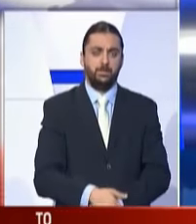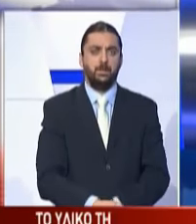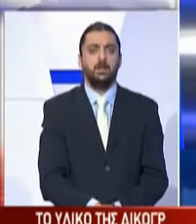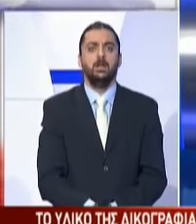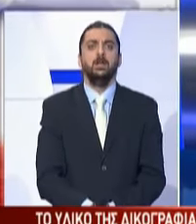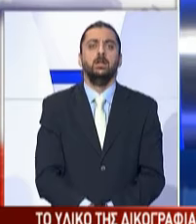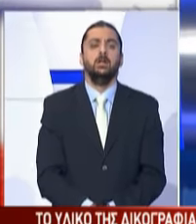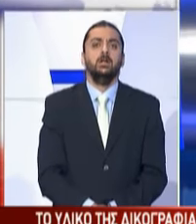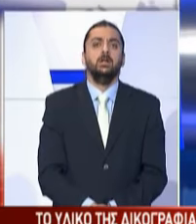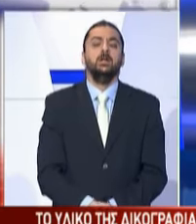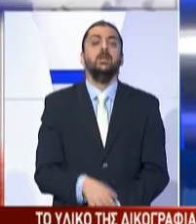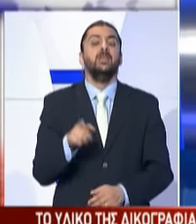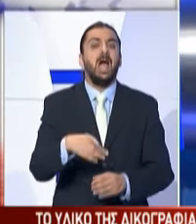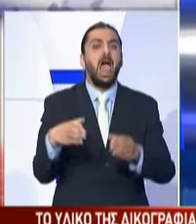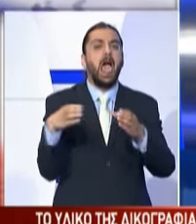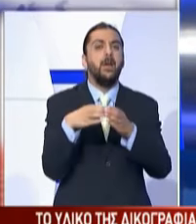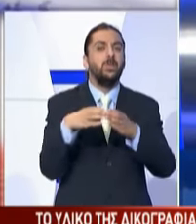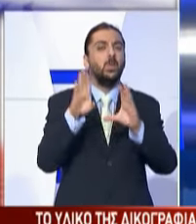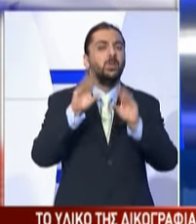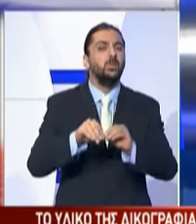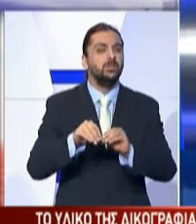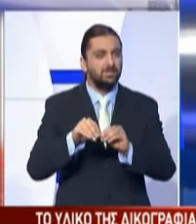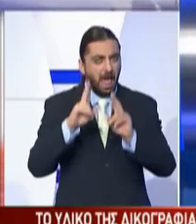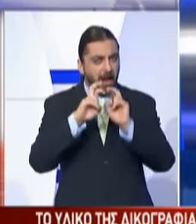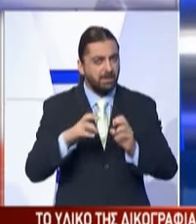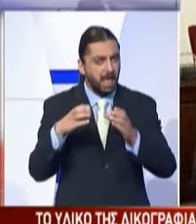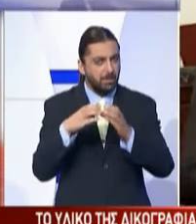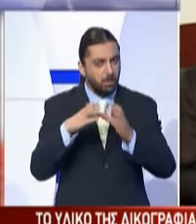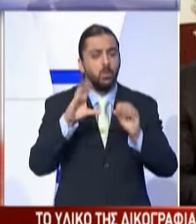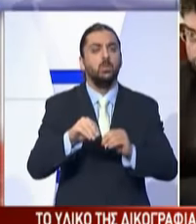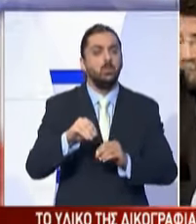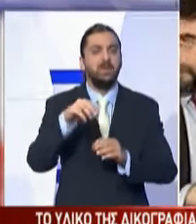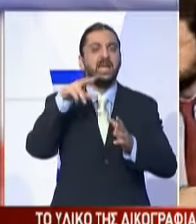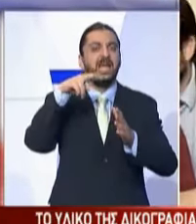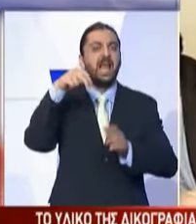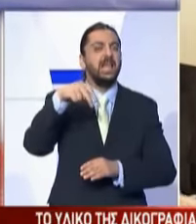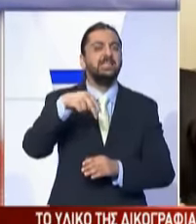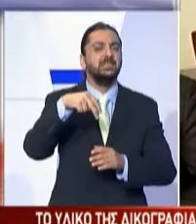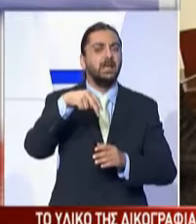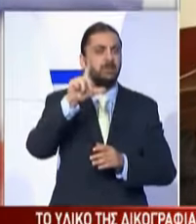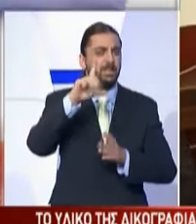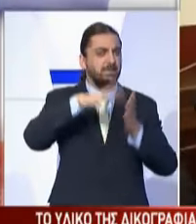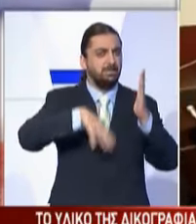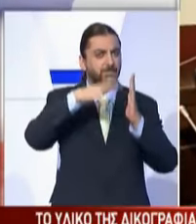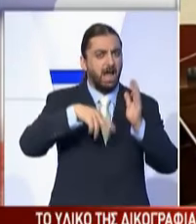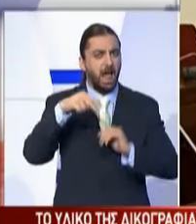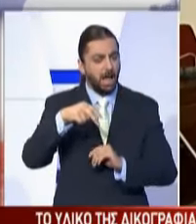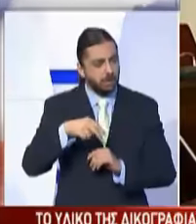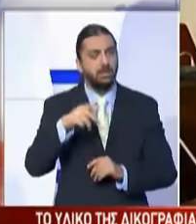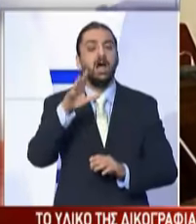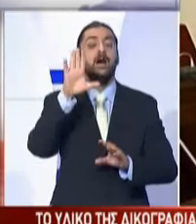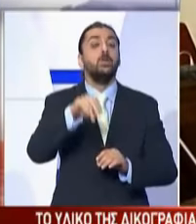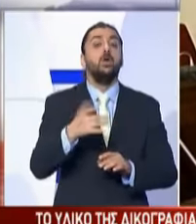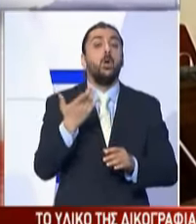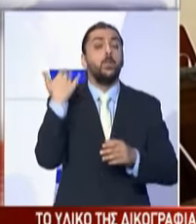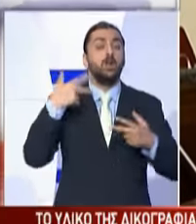Δόθηκε τελικά στην Προκαταρκτική Επιτροπή για τη Λίσα Λαγκάρ το πόρισμα του ΣΔΟΕ για τους συγγενείς του Γιώργου Πάπα Κωνσταντίνου, σύμφωνα με το οποίο